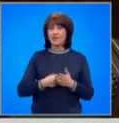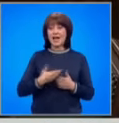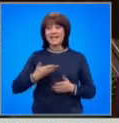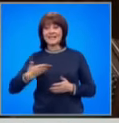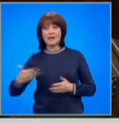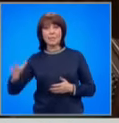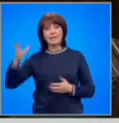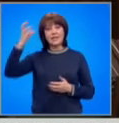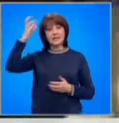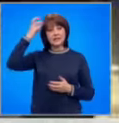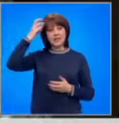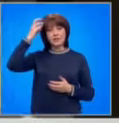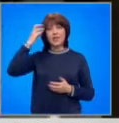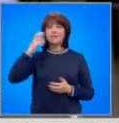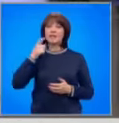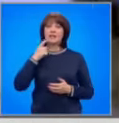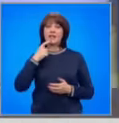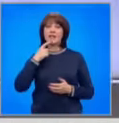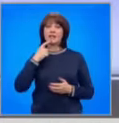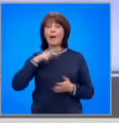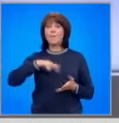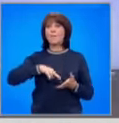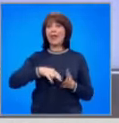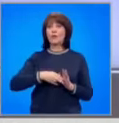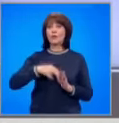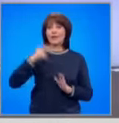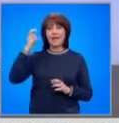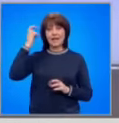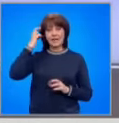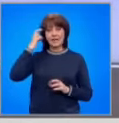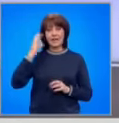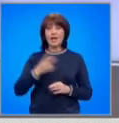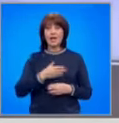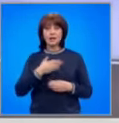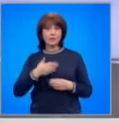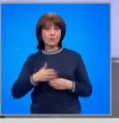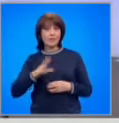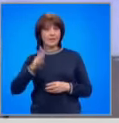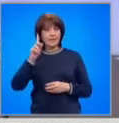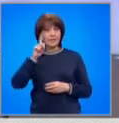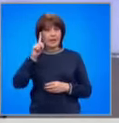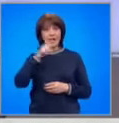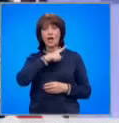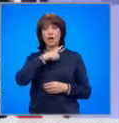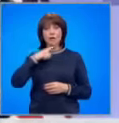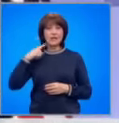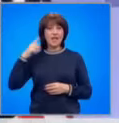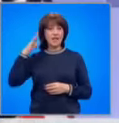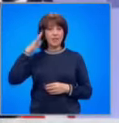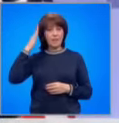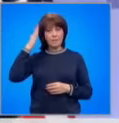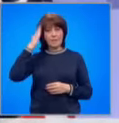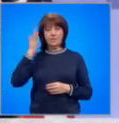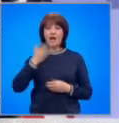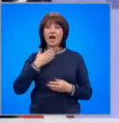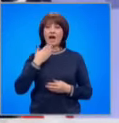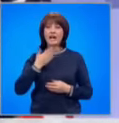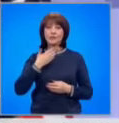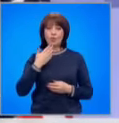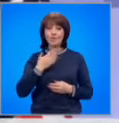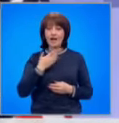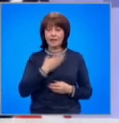улесняват плана на Киев за ескалиране на конфликта в Украина. За втори път за последните три дни руският военен министър разговаря за Украина с